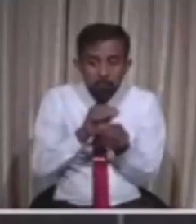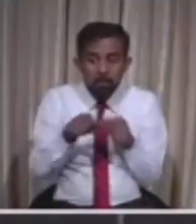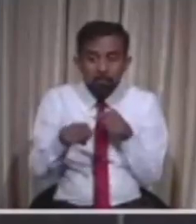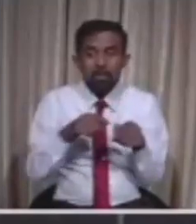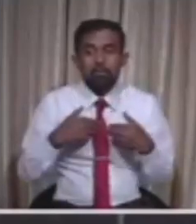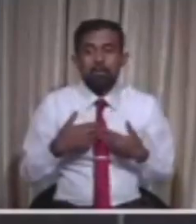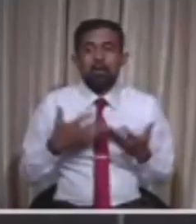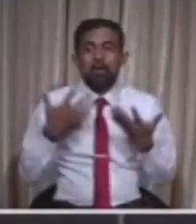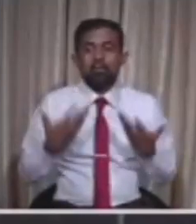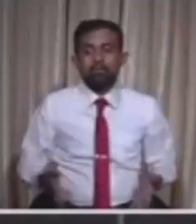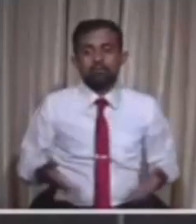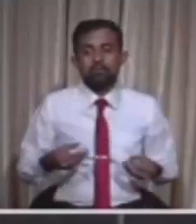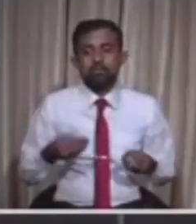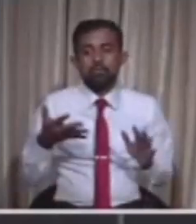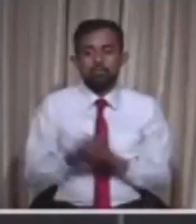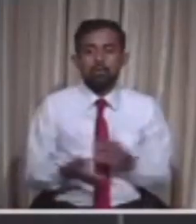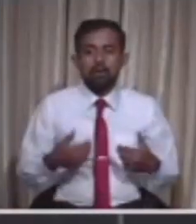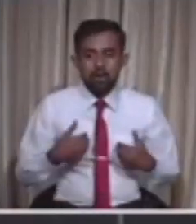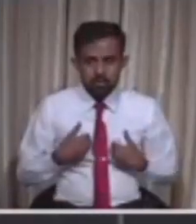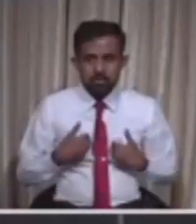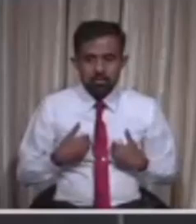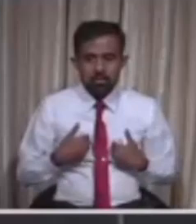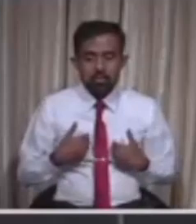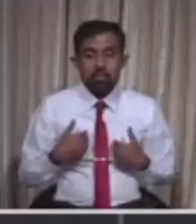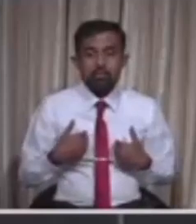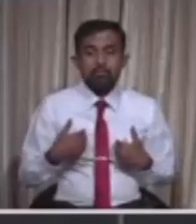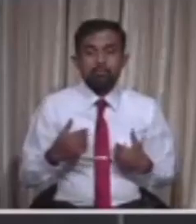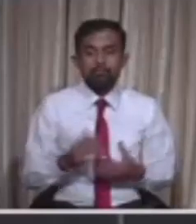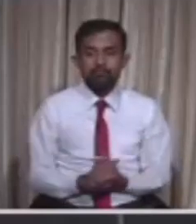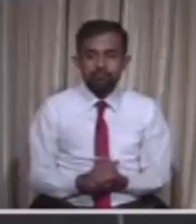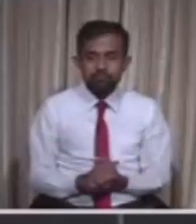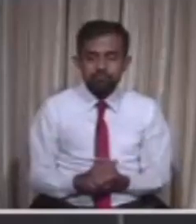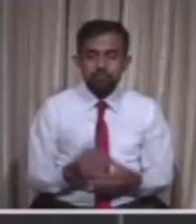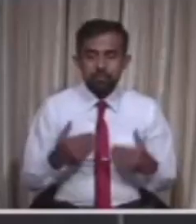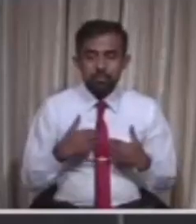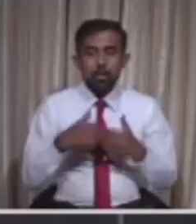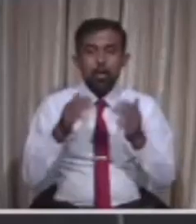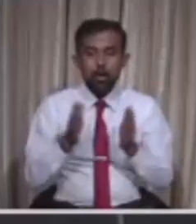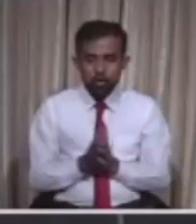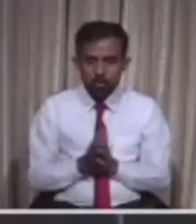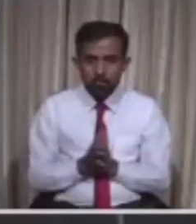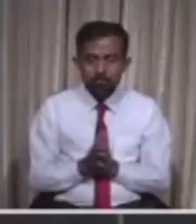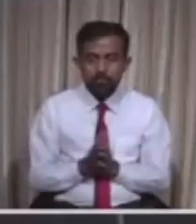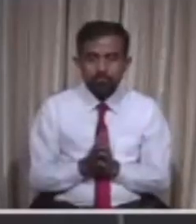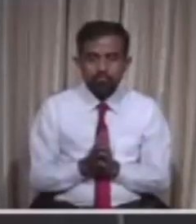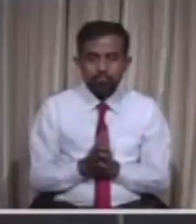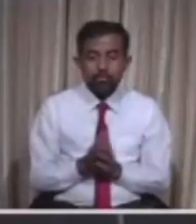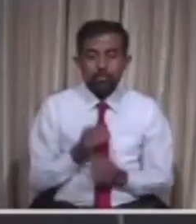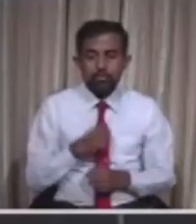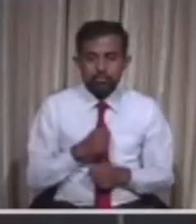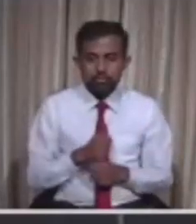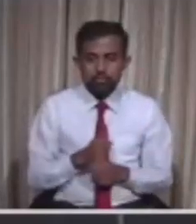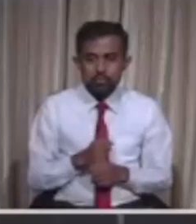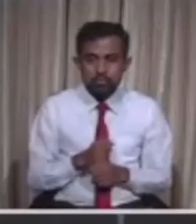උනා ඉතින් ඒ නිසා කතානායකතුමනි අපේ සර්වපාක්ෂික